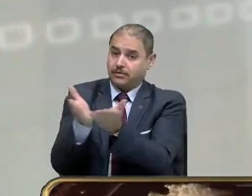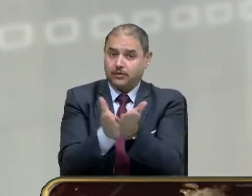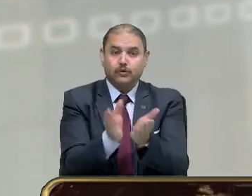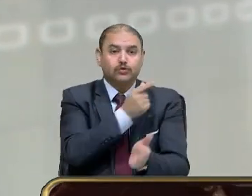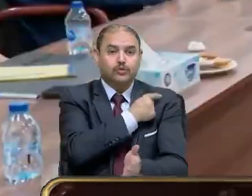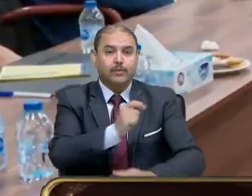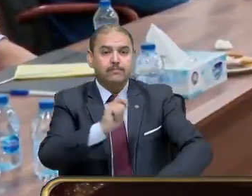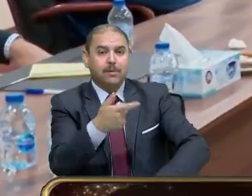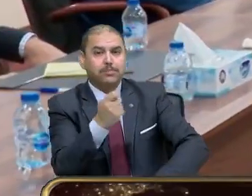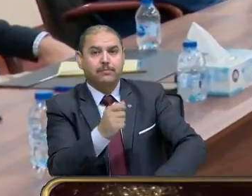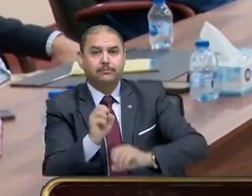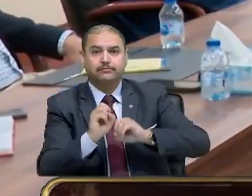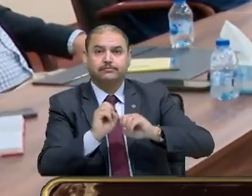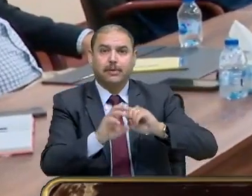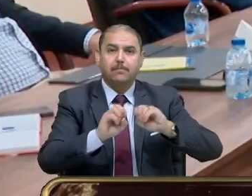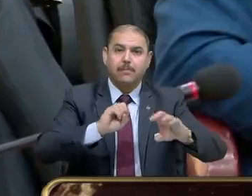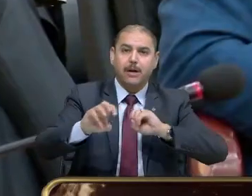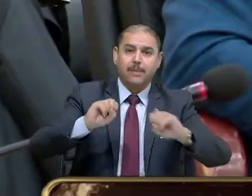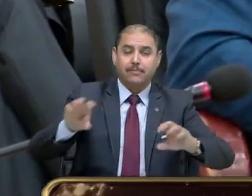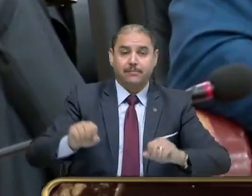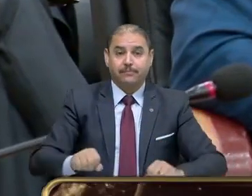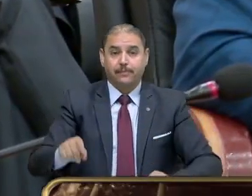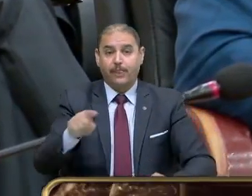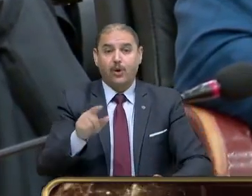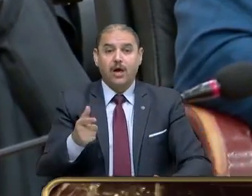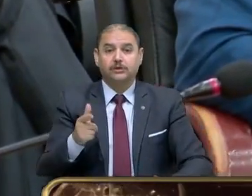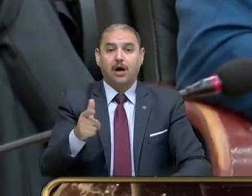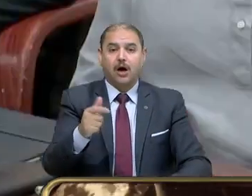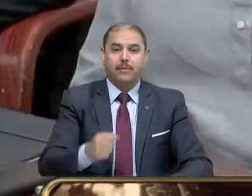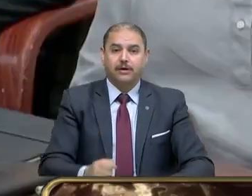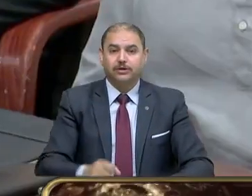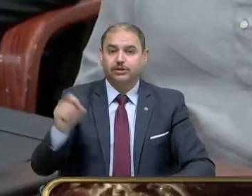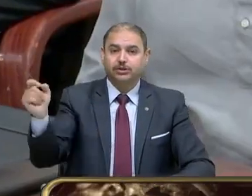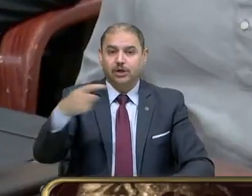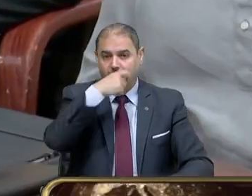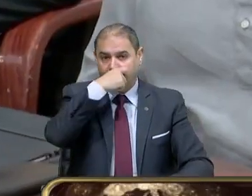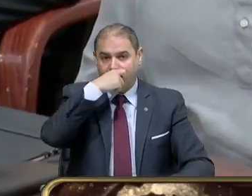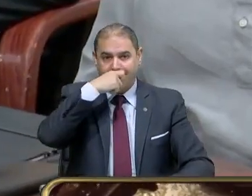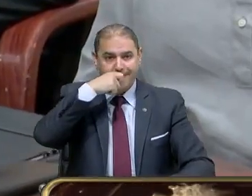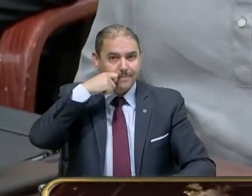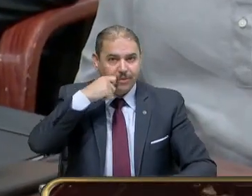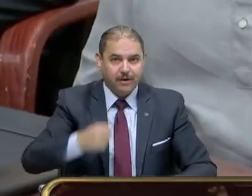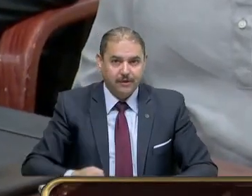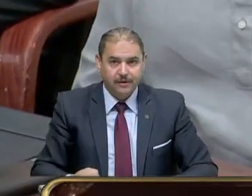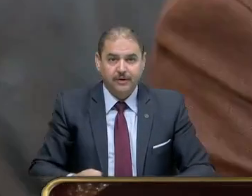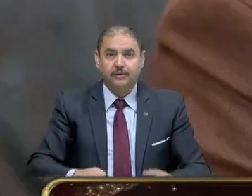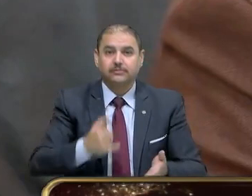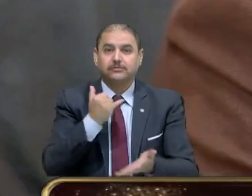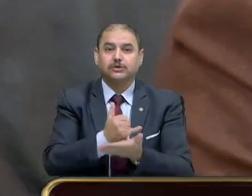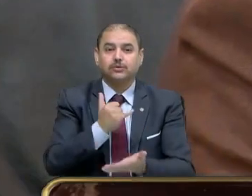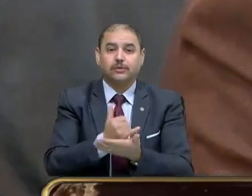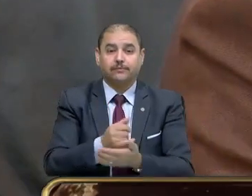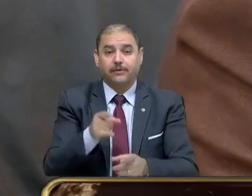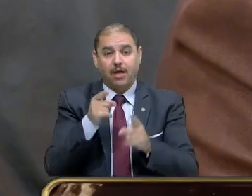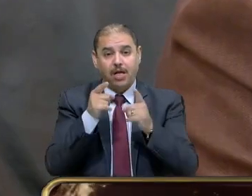تراس الاجتماع التنسيقي الذي عقد في دار السلطه لاستقبال شهر رمضان المبارك اشاد الف بجهود